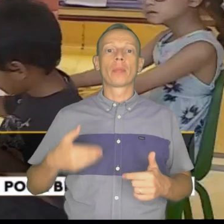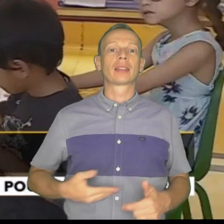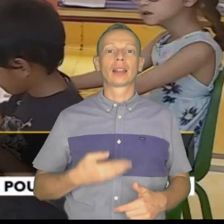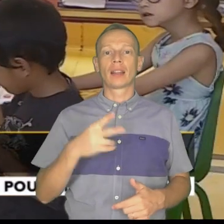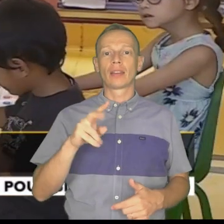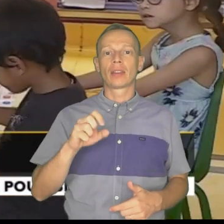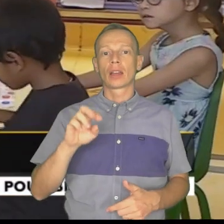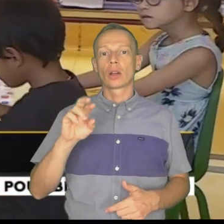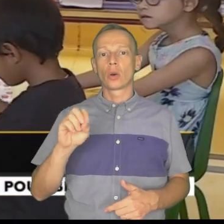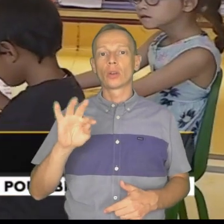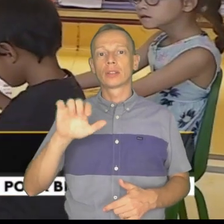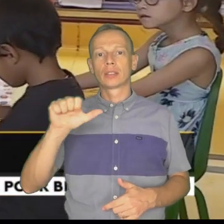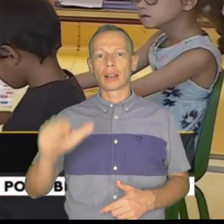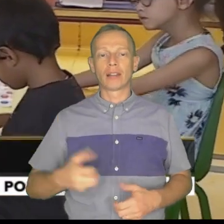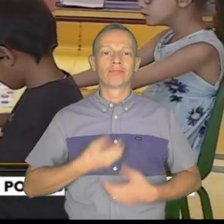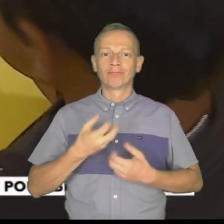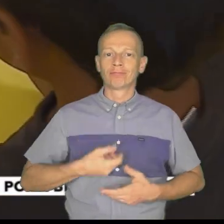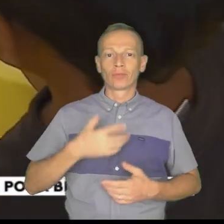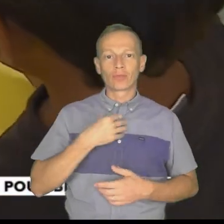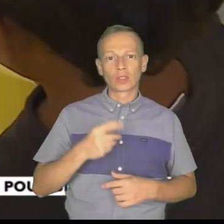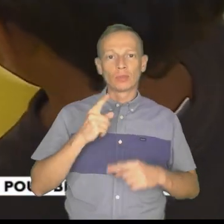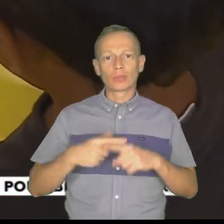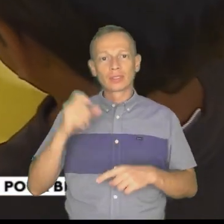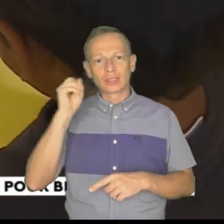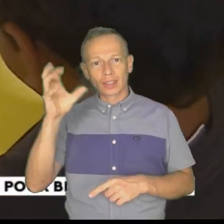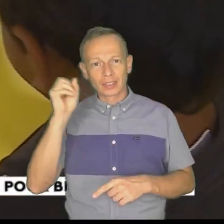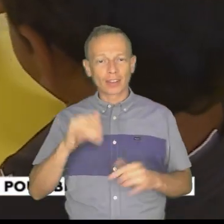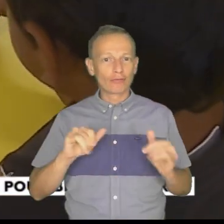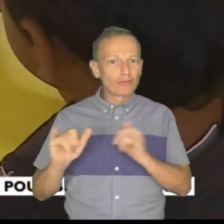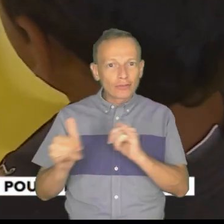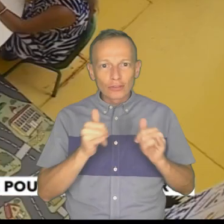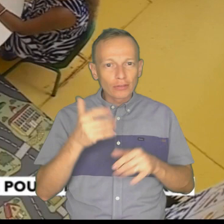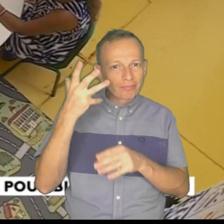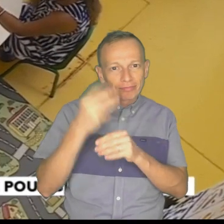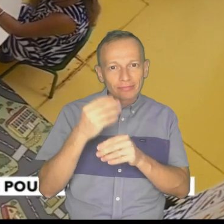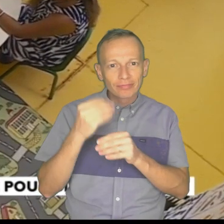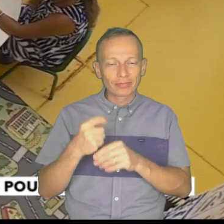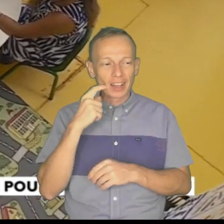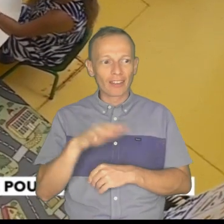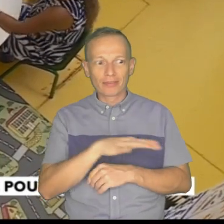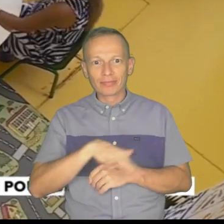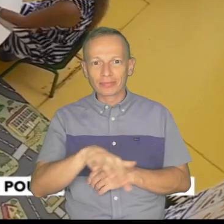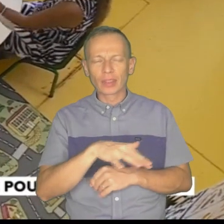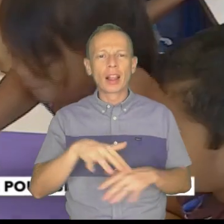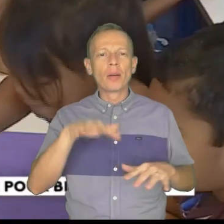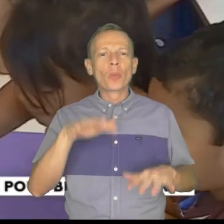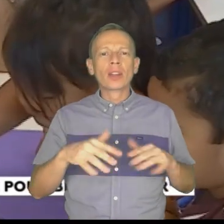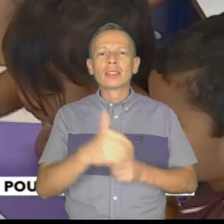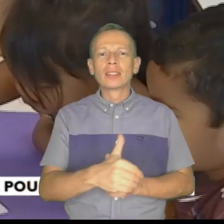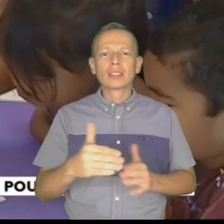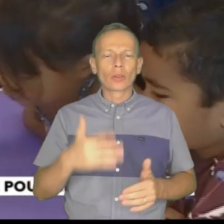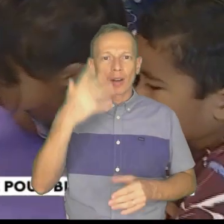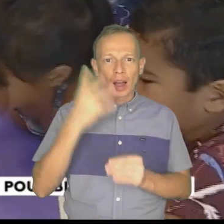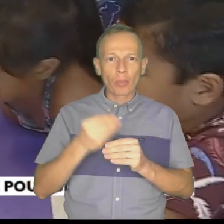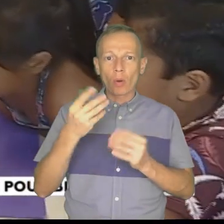de Veroutia apprennent à s'exprimer en français et en tahitien en utilisant différents jeux. Dans cette classe de moyenne section, les